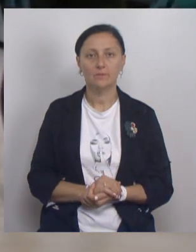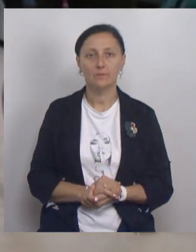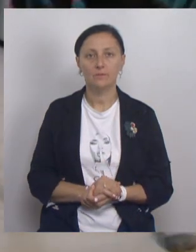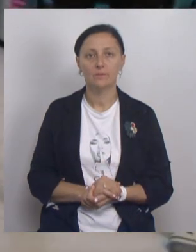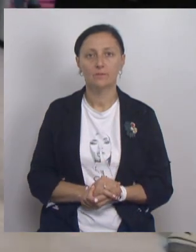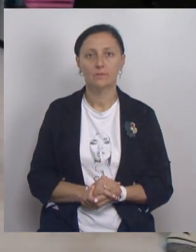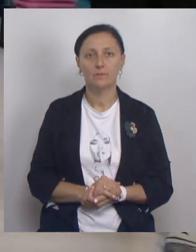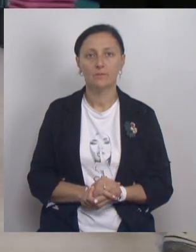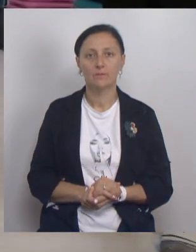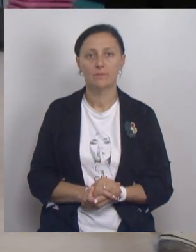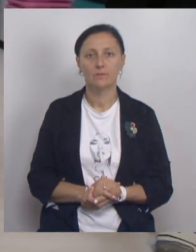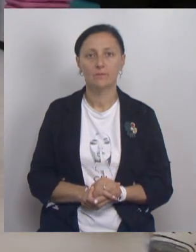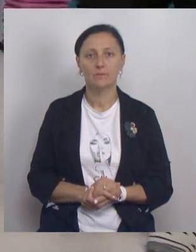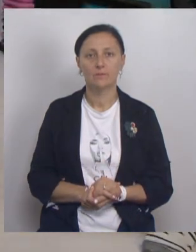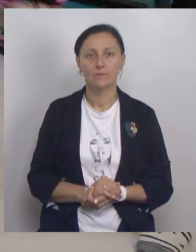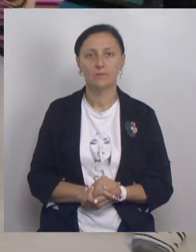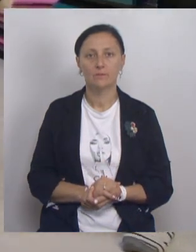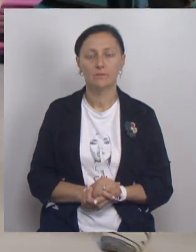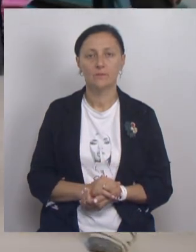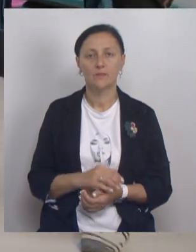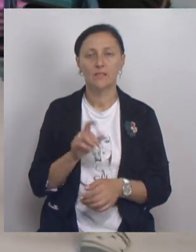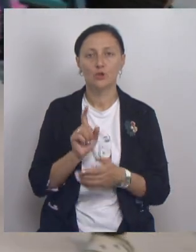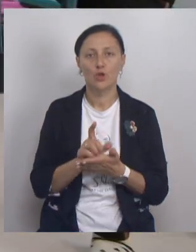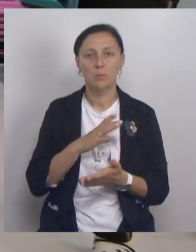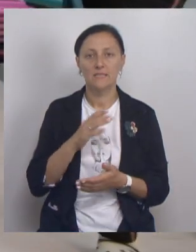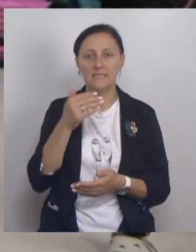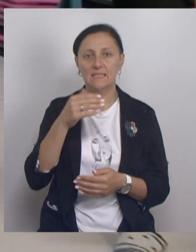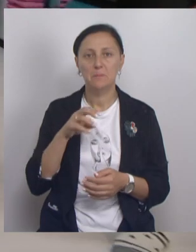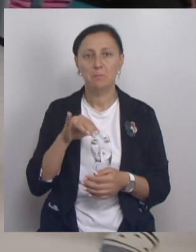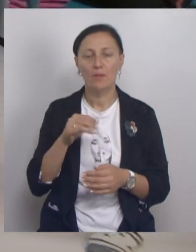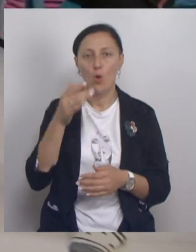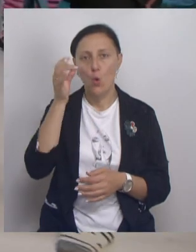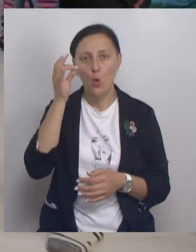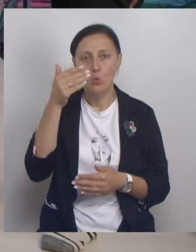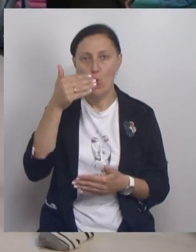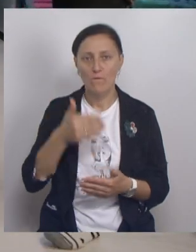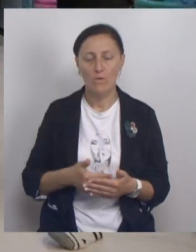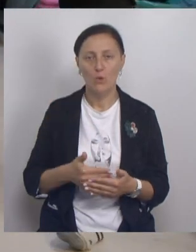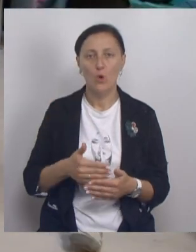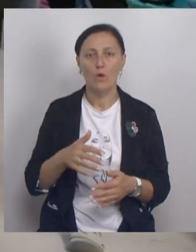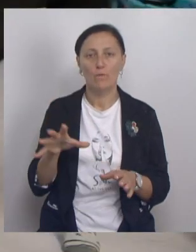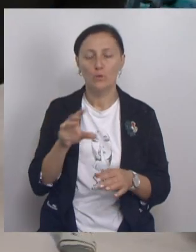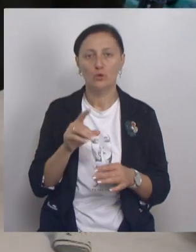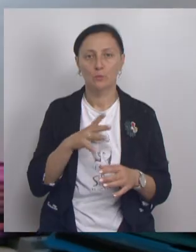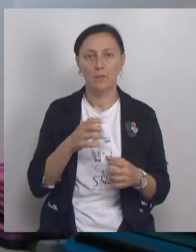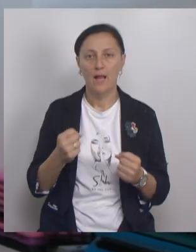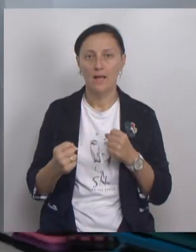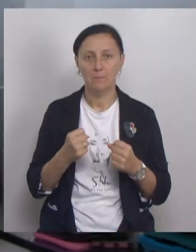Планочка только в полете. Спина ровная. Руки в пол, все